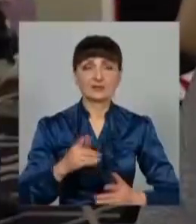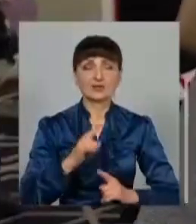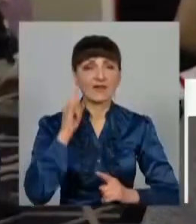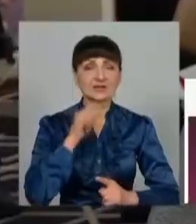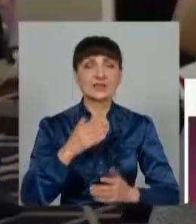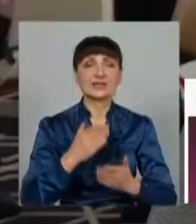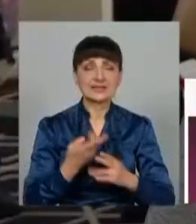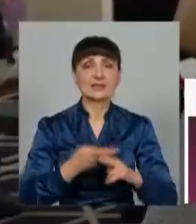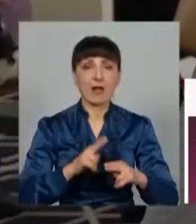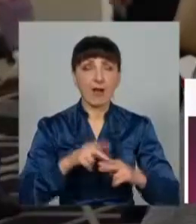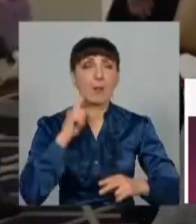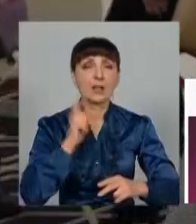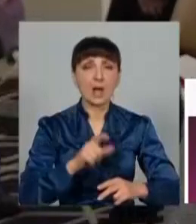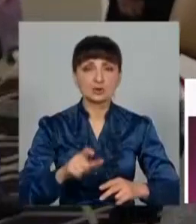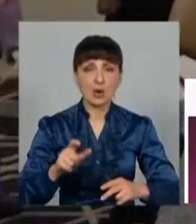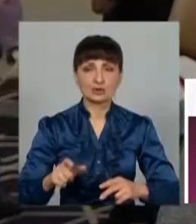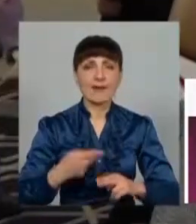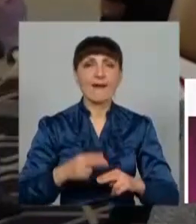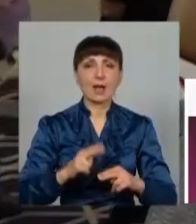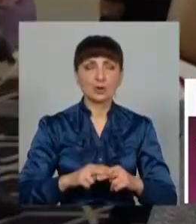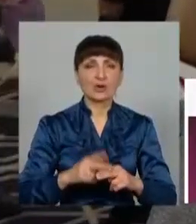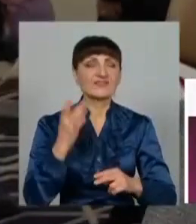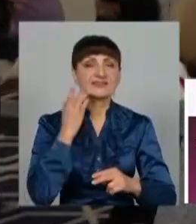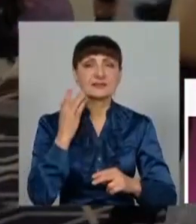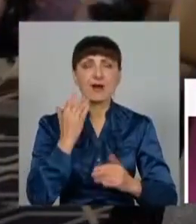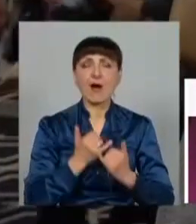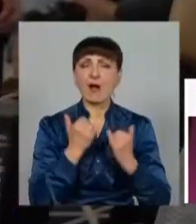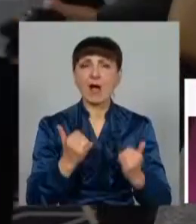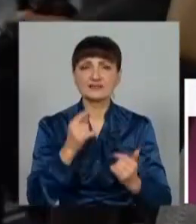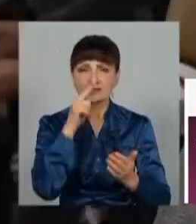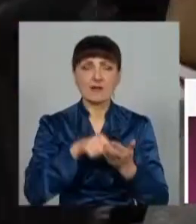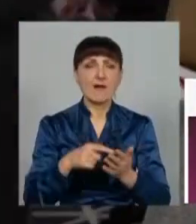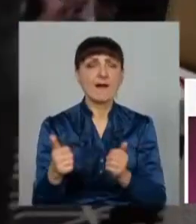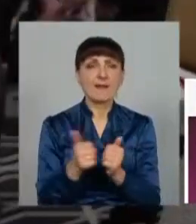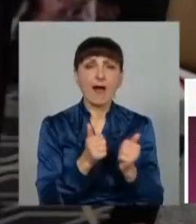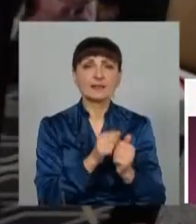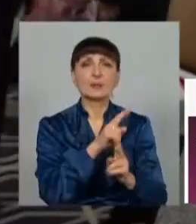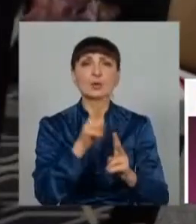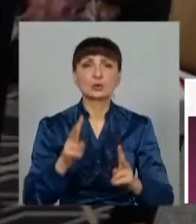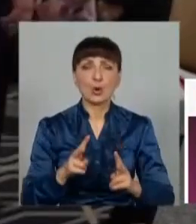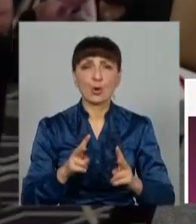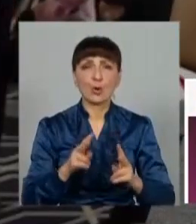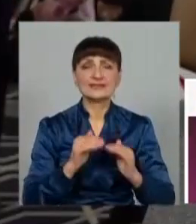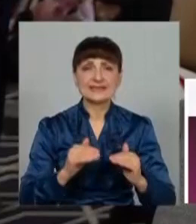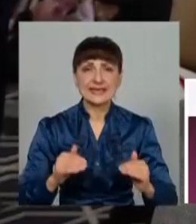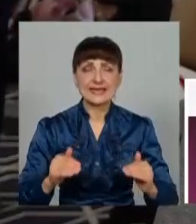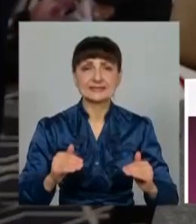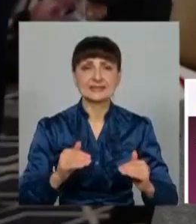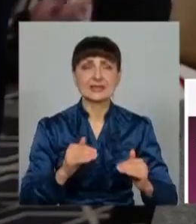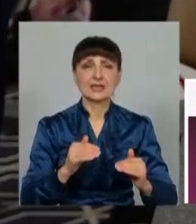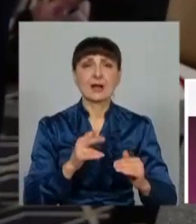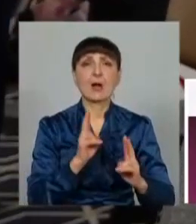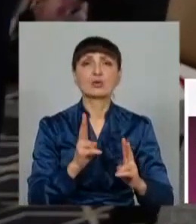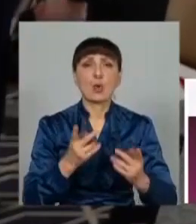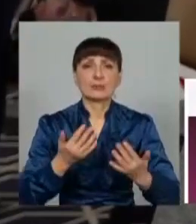есть такая молодежь, которая всегда оказывается рядом с теми детьми, с той